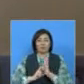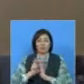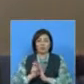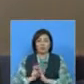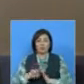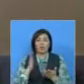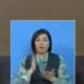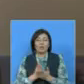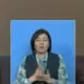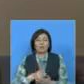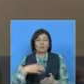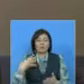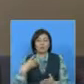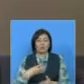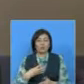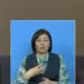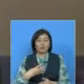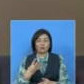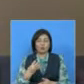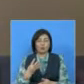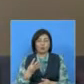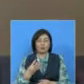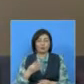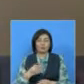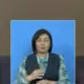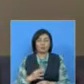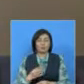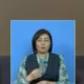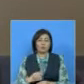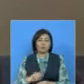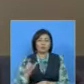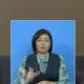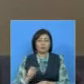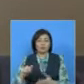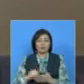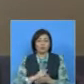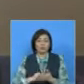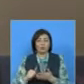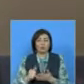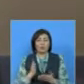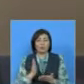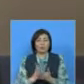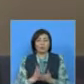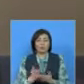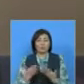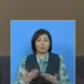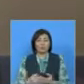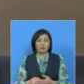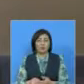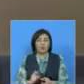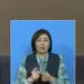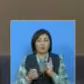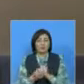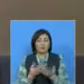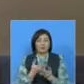имеется около 400 личностей, документы на них, которые до сих пор не реабилитированы.